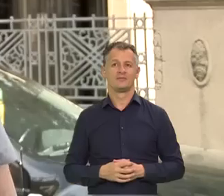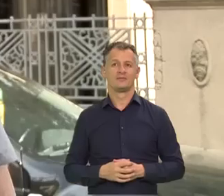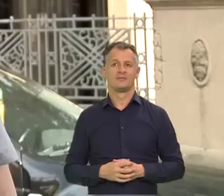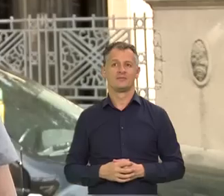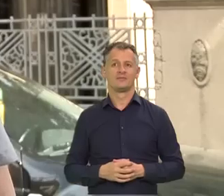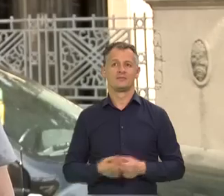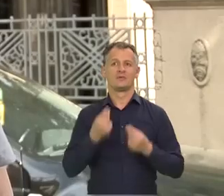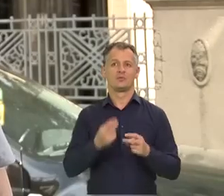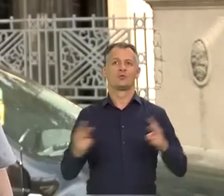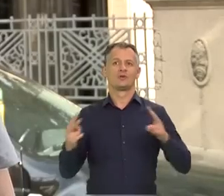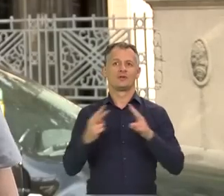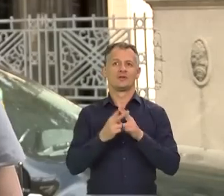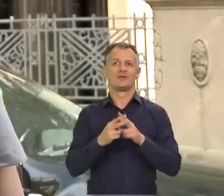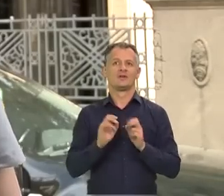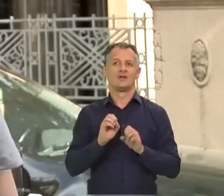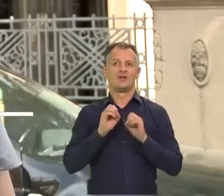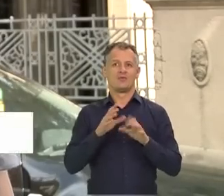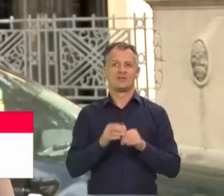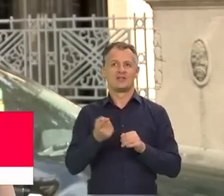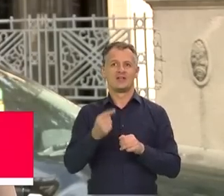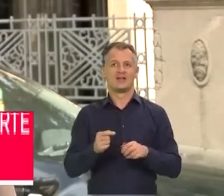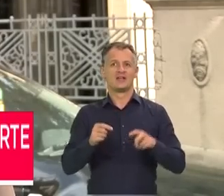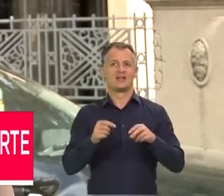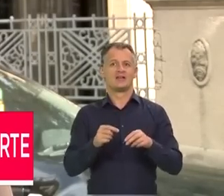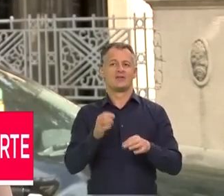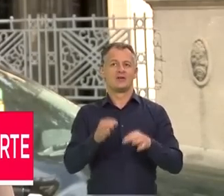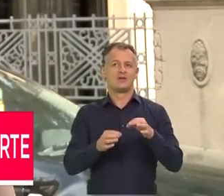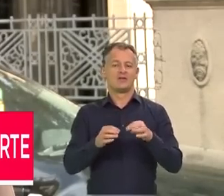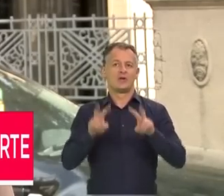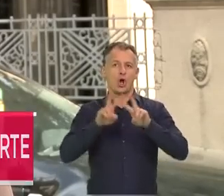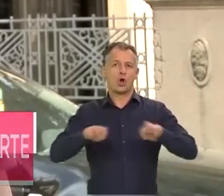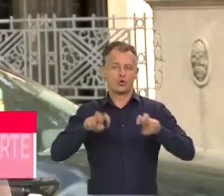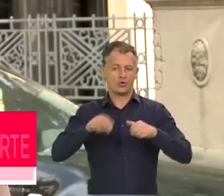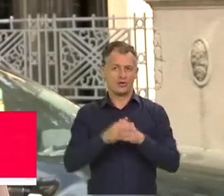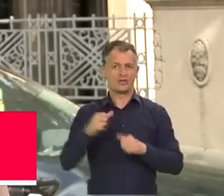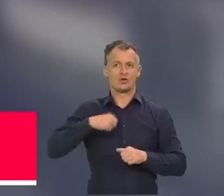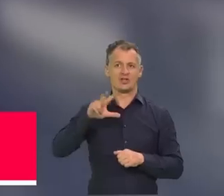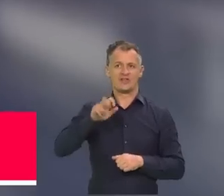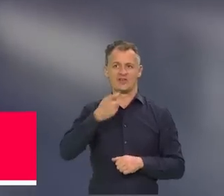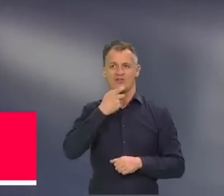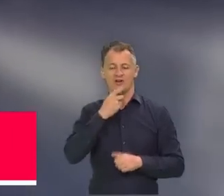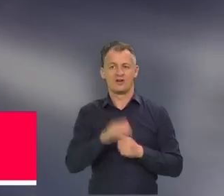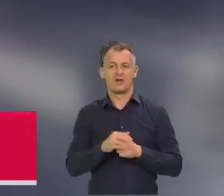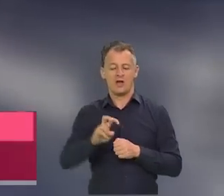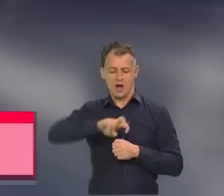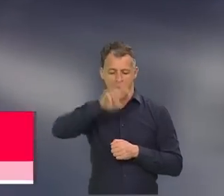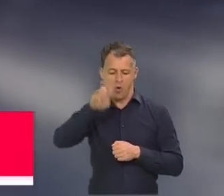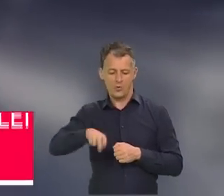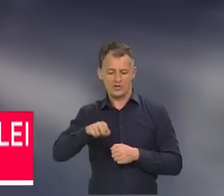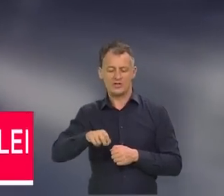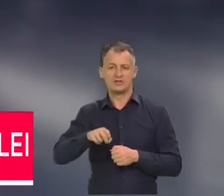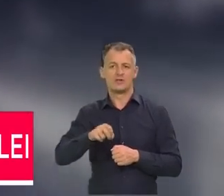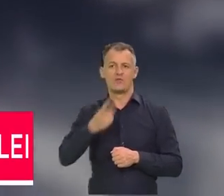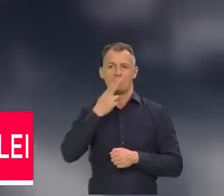Bun găsit, potrivit unor surse din anchetă, înainte de incident, tânărul de 30 de ani ar fi coborât să fumeze în fața